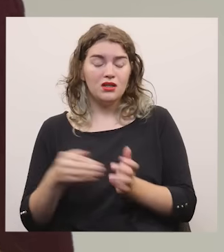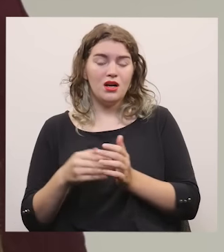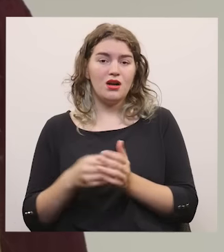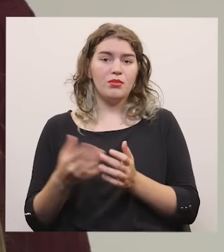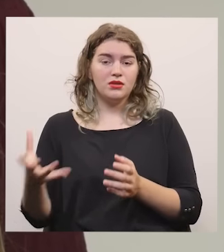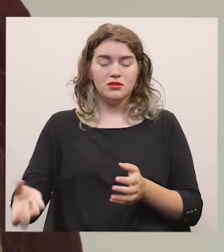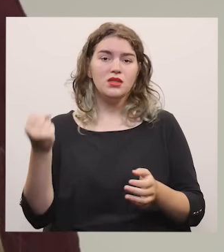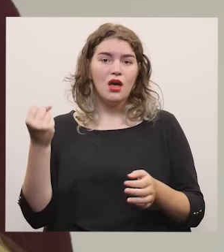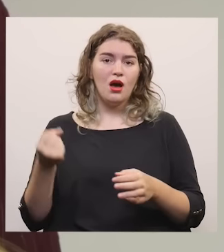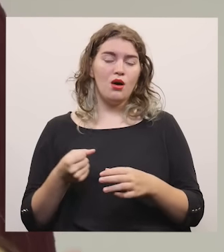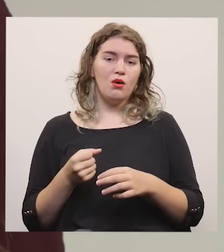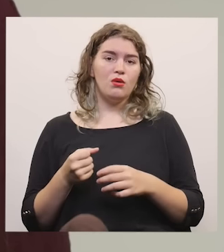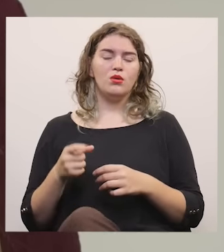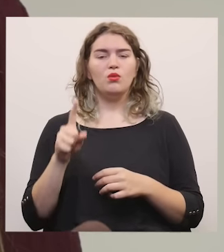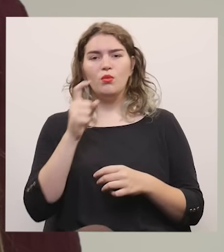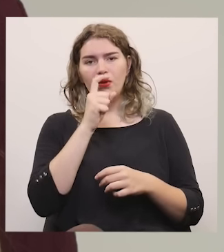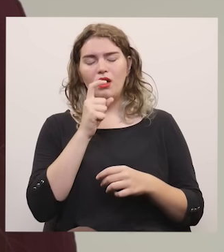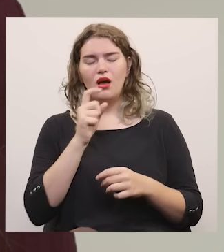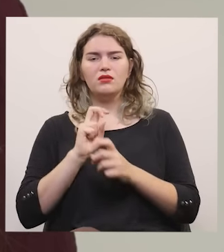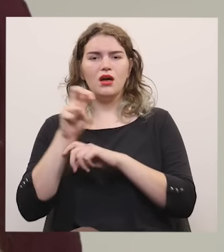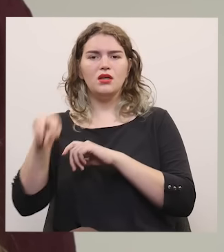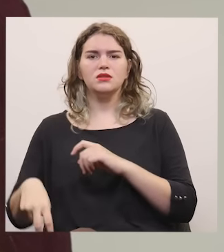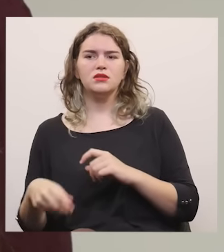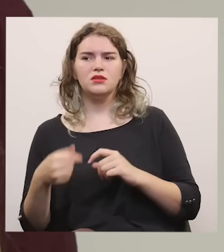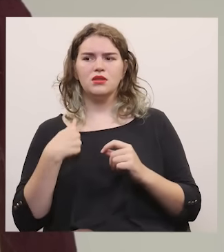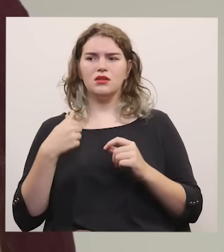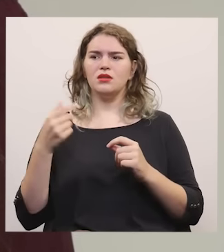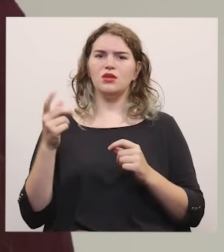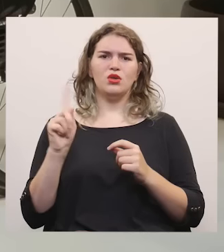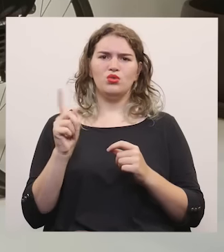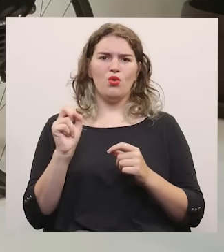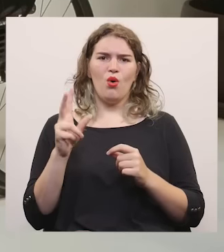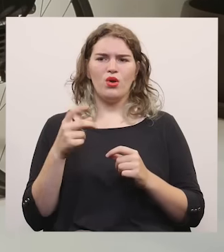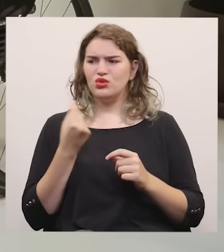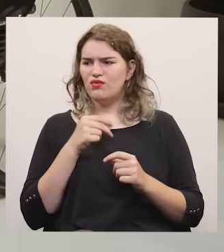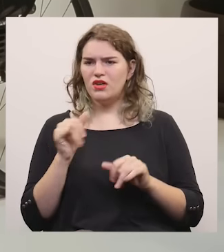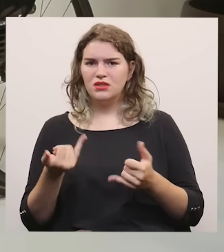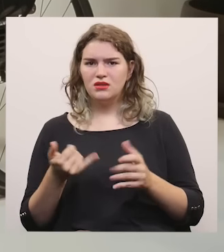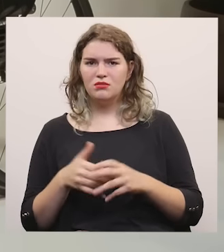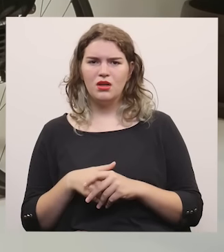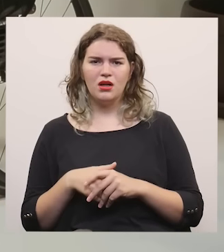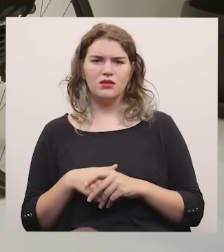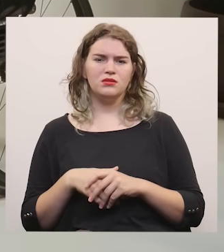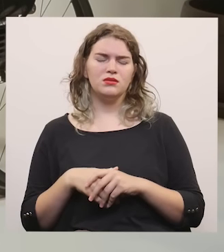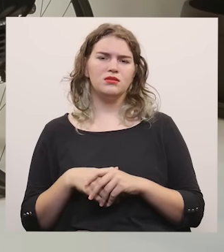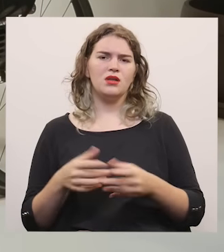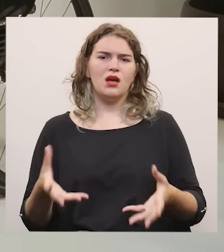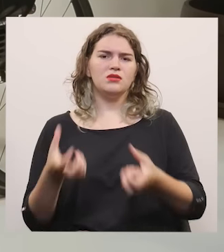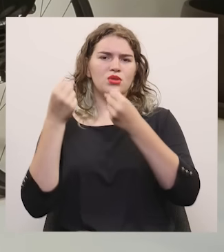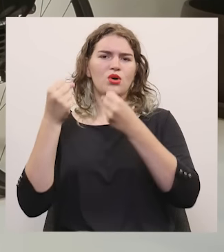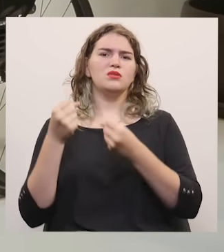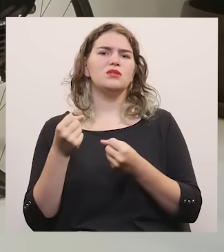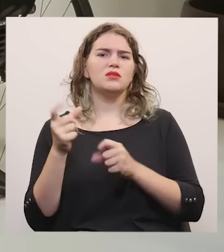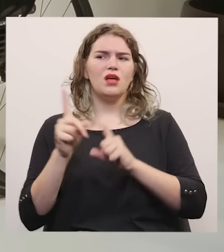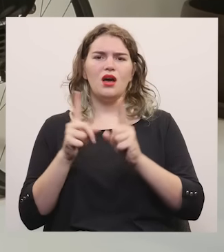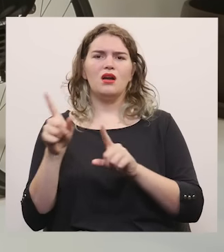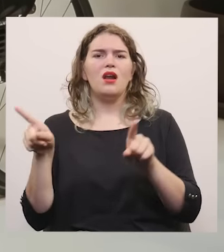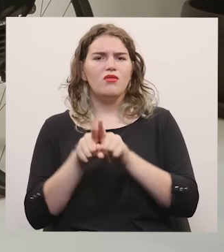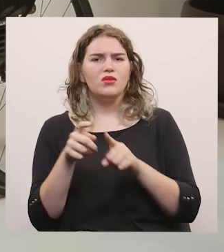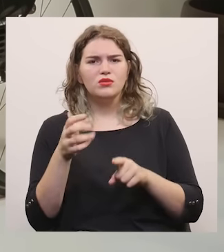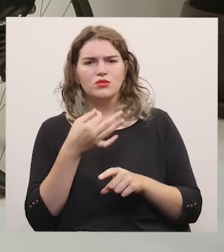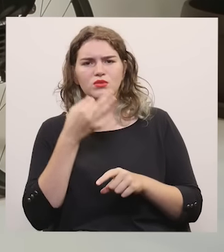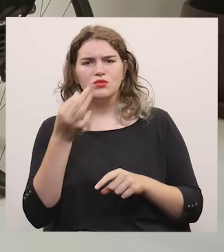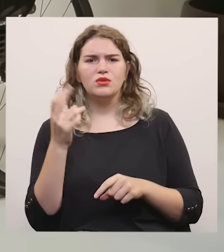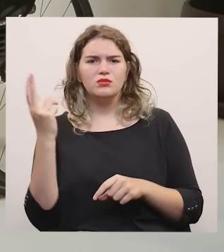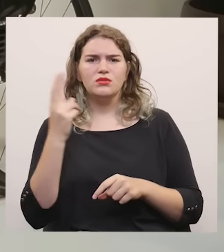voi băga eu în apă după el. Și unul dintre băieți a sărit și a făcut semn din apă că nu este ok. Și l-a scos, dar cum spune și